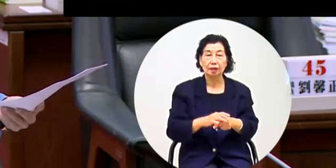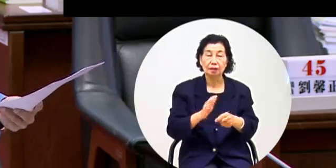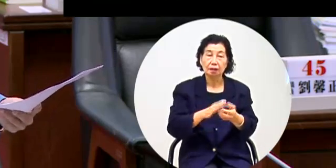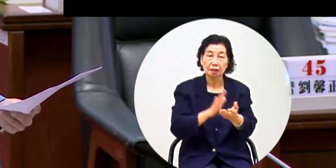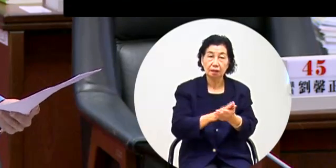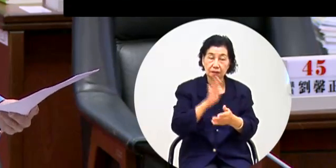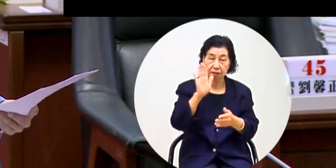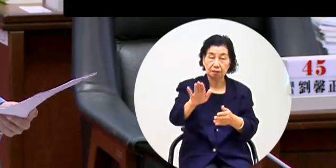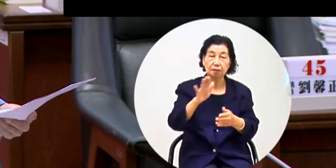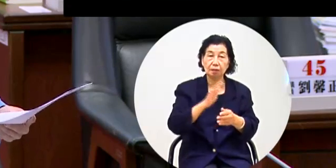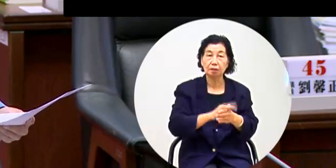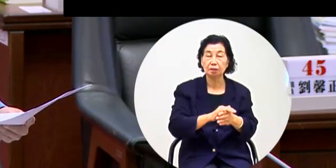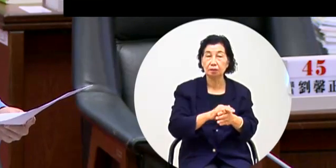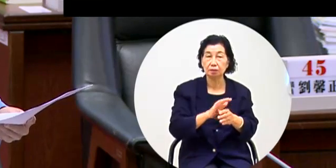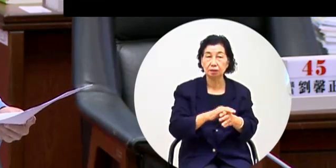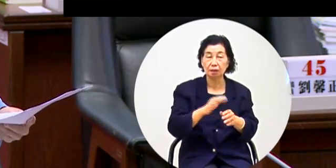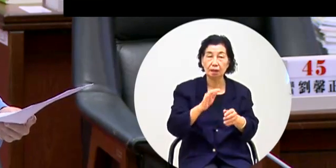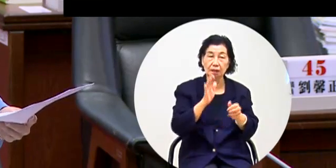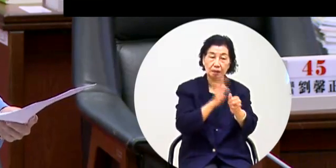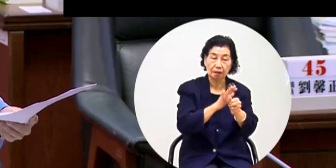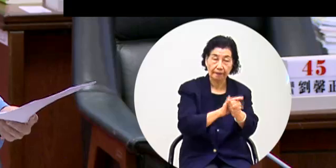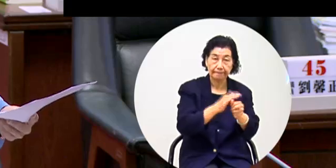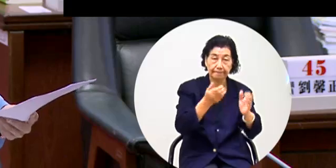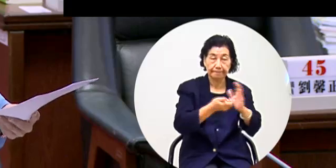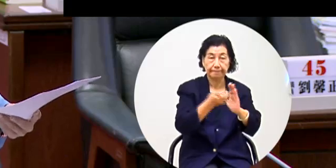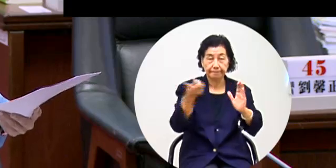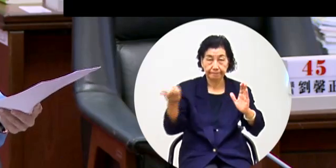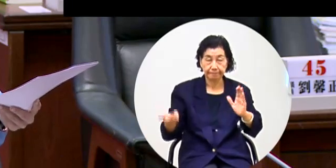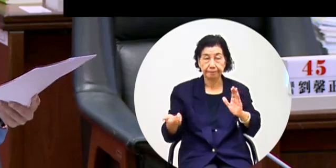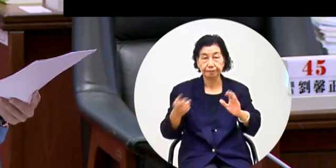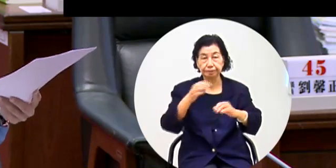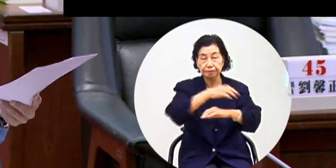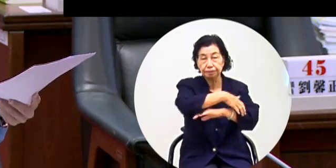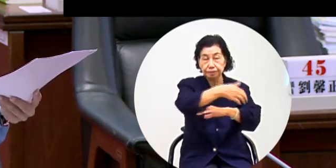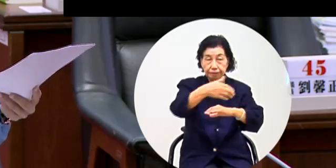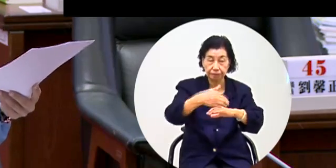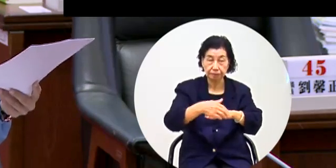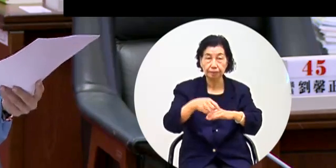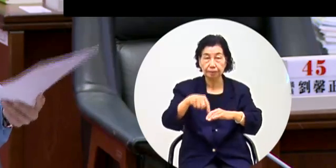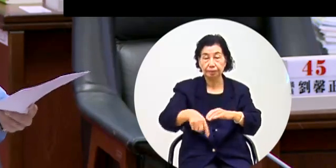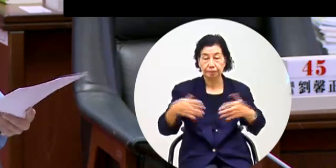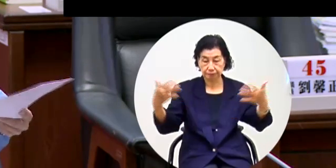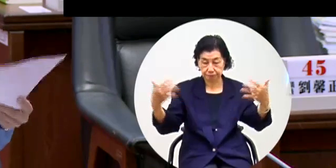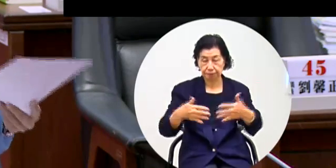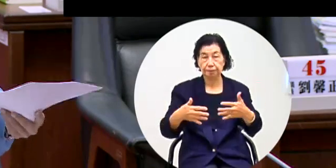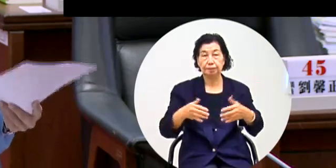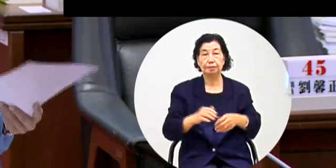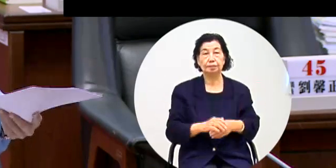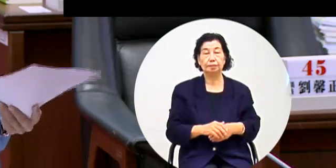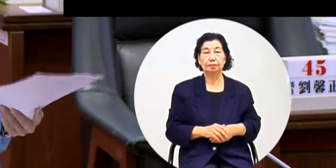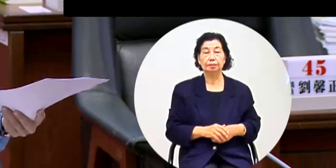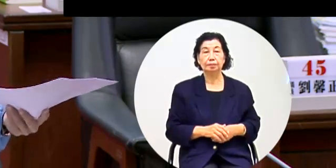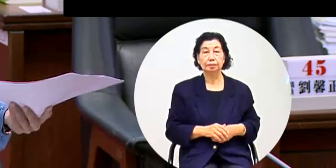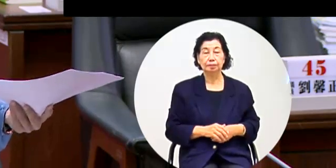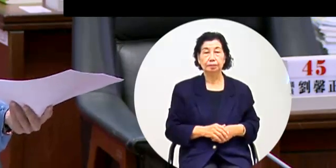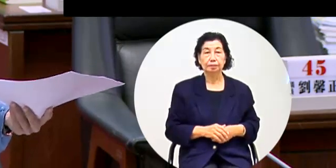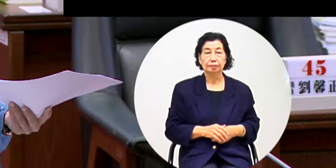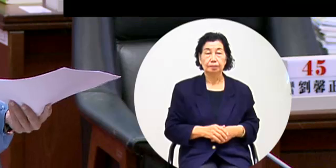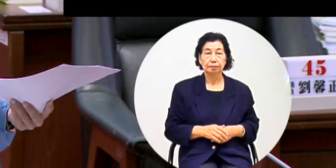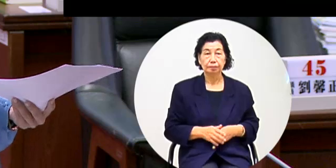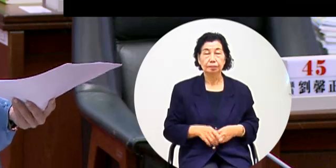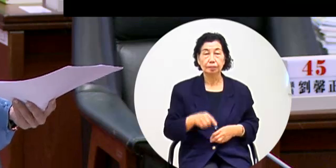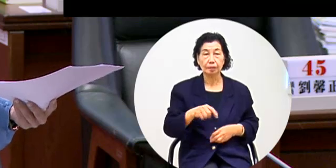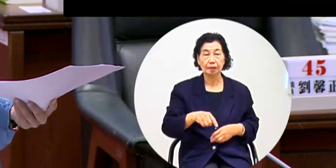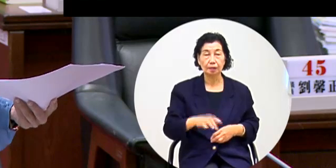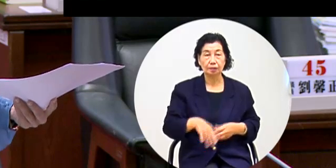在这边呢，居民其实有很多的这个部分哈，就说对于这些有意见的部分，我提出来让市长作为参考一